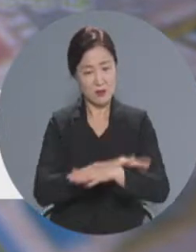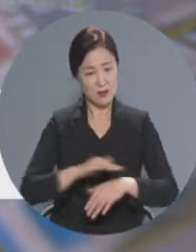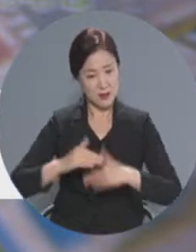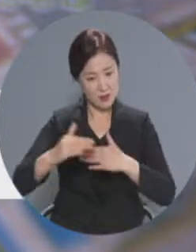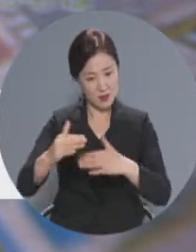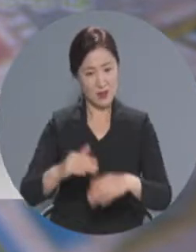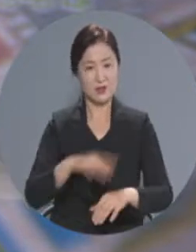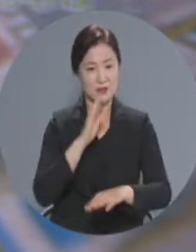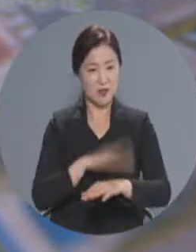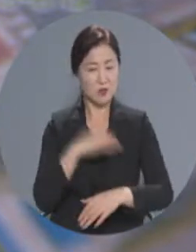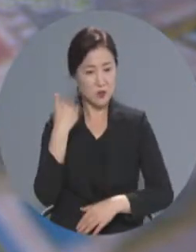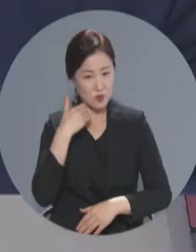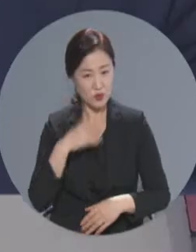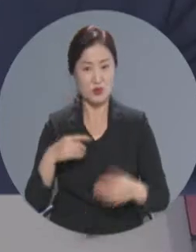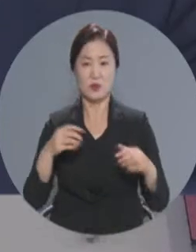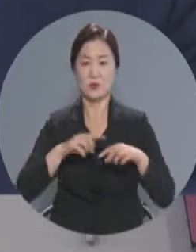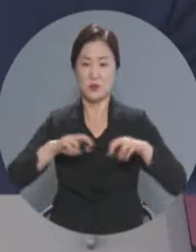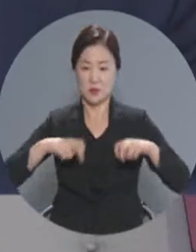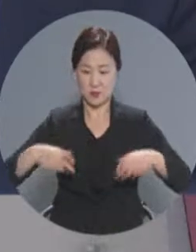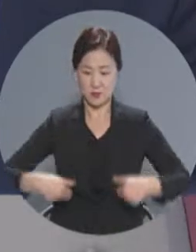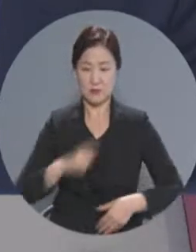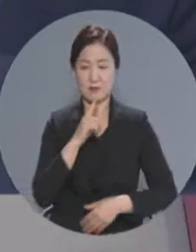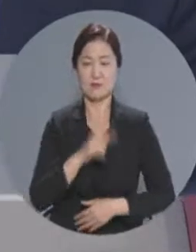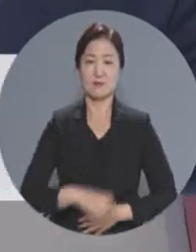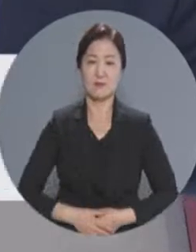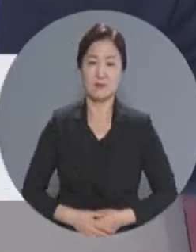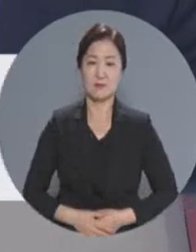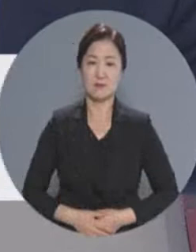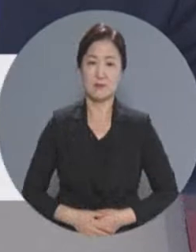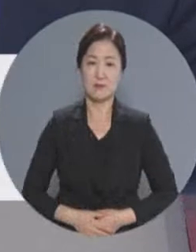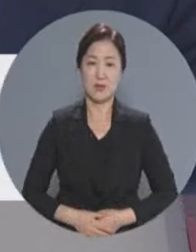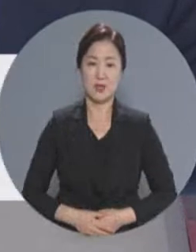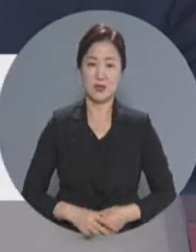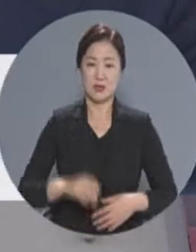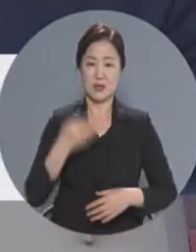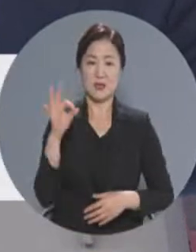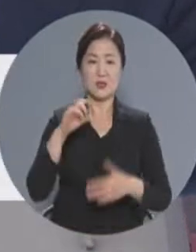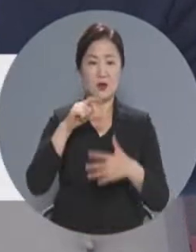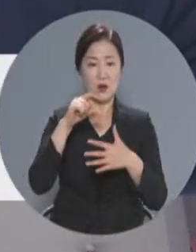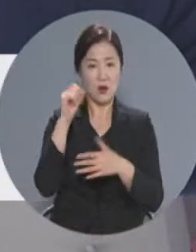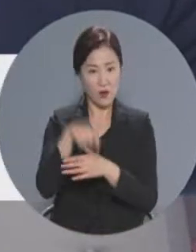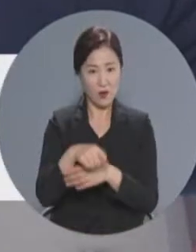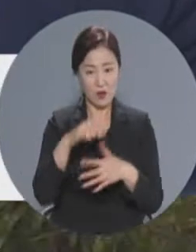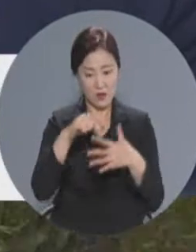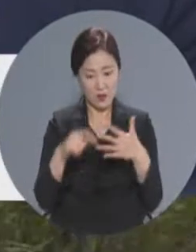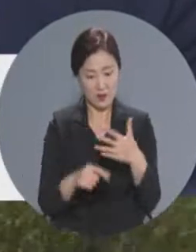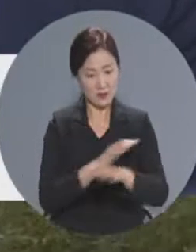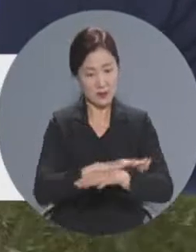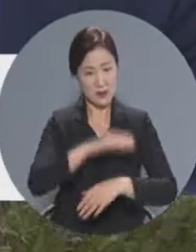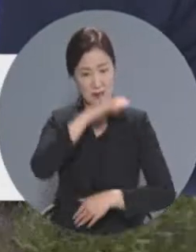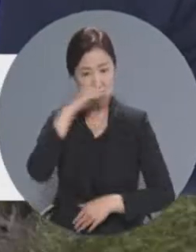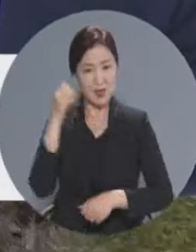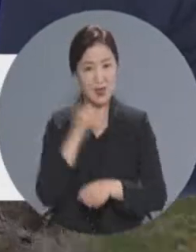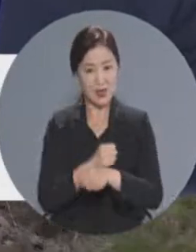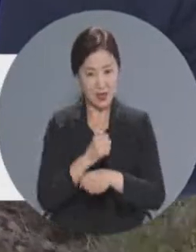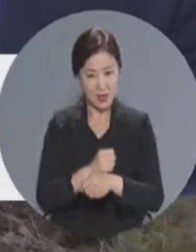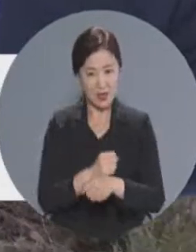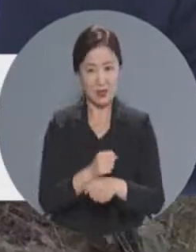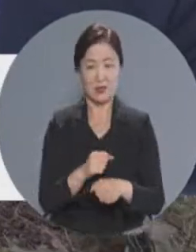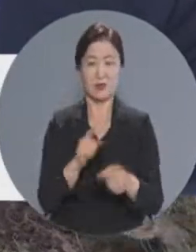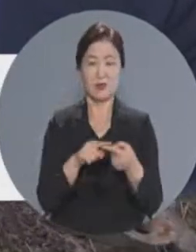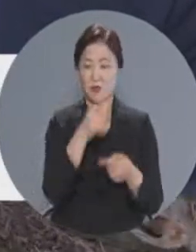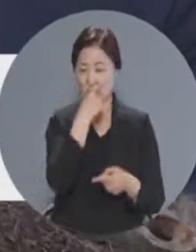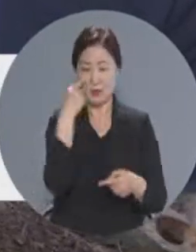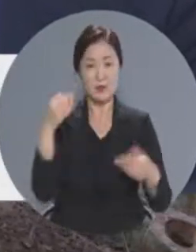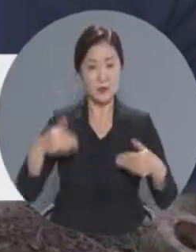할 것이라고도 밝혔습니다. 인허가에 대한 그 사항을 적절히 처리했는가를 또 확인해야 되고요. 그다음에 이제 책임